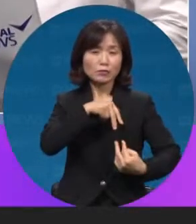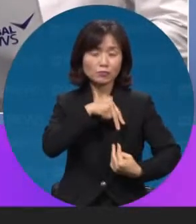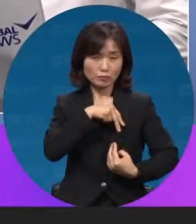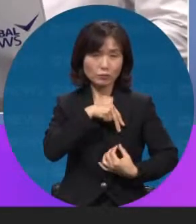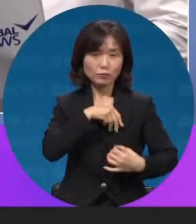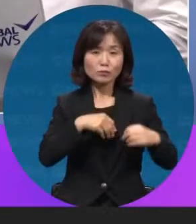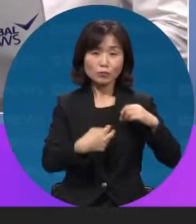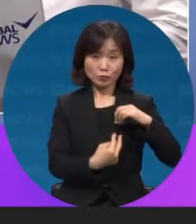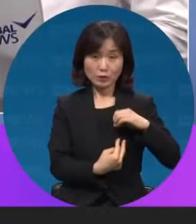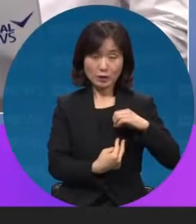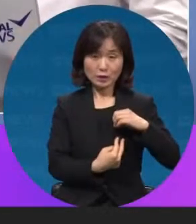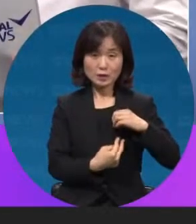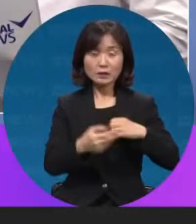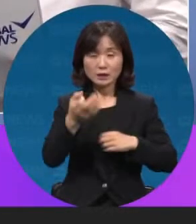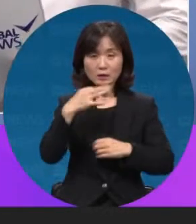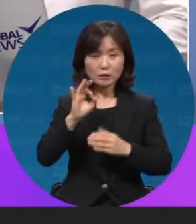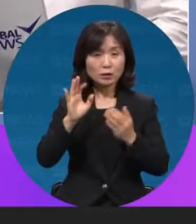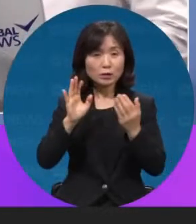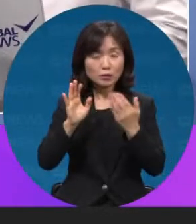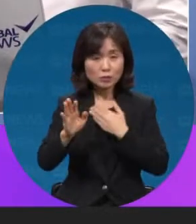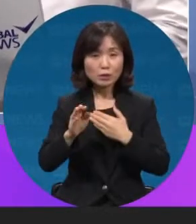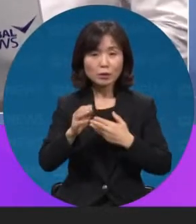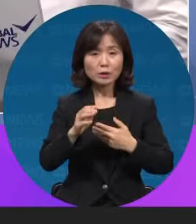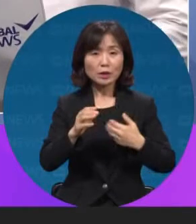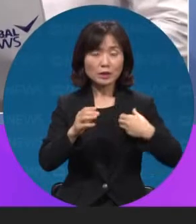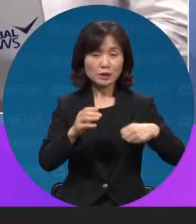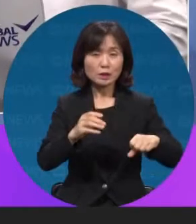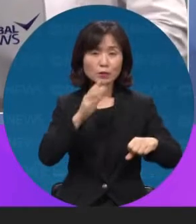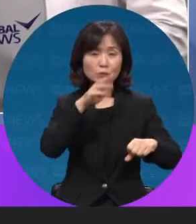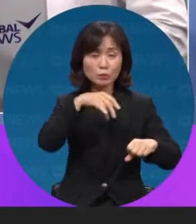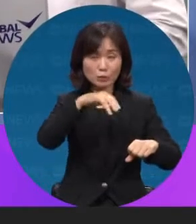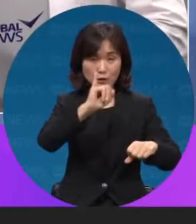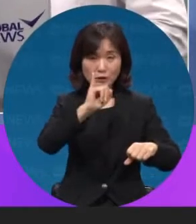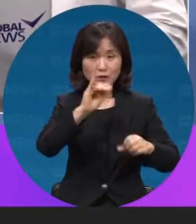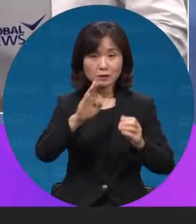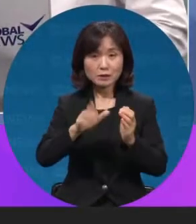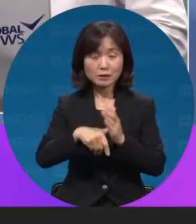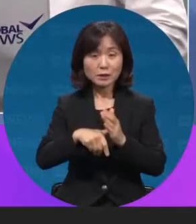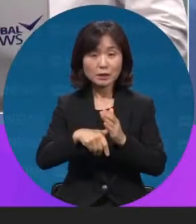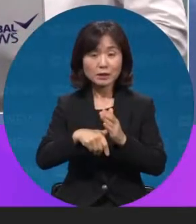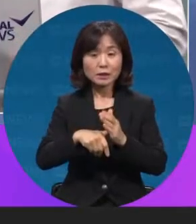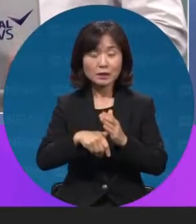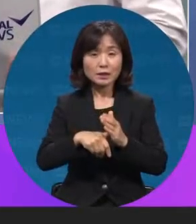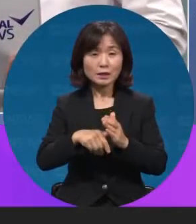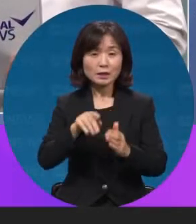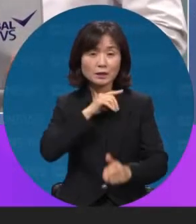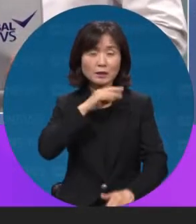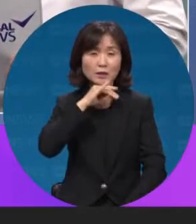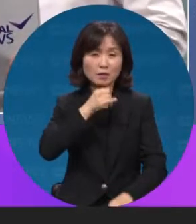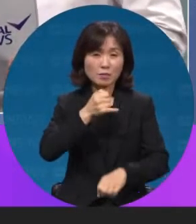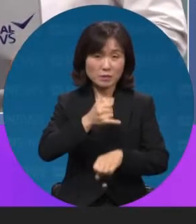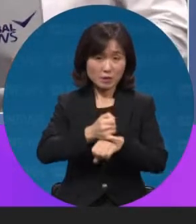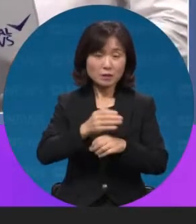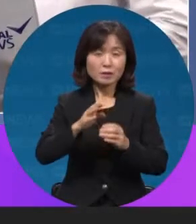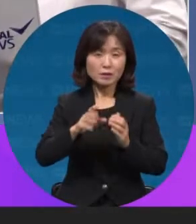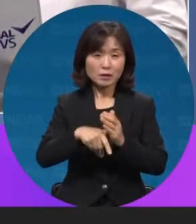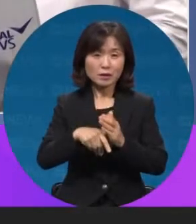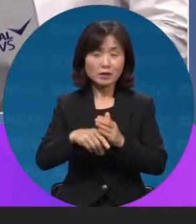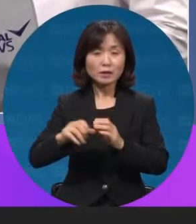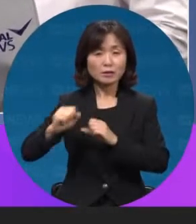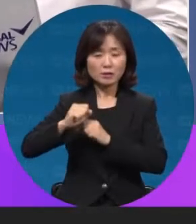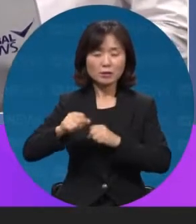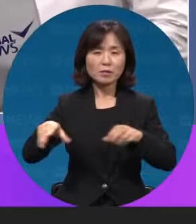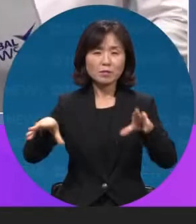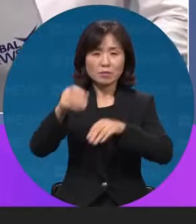파월은 아버지 부시 행정부 시절인 1989년 흑인 최초이자 최연소로 합참의장의 자리에 올랐습니다 이후